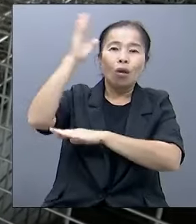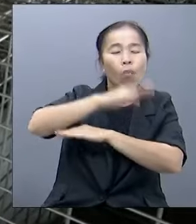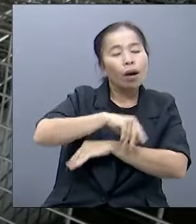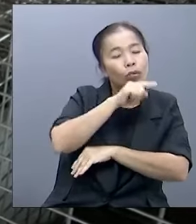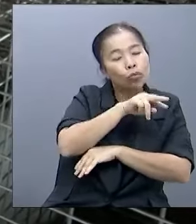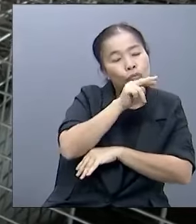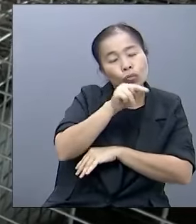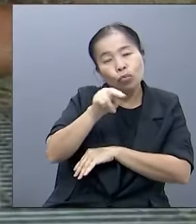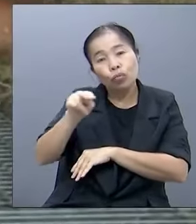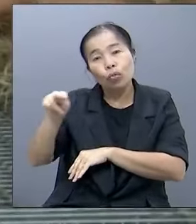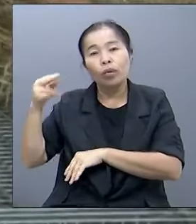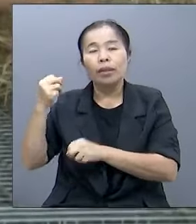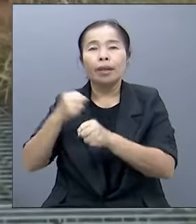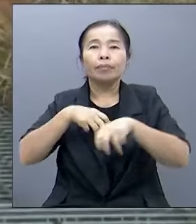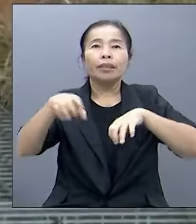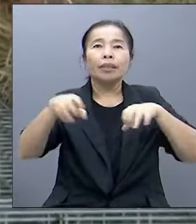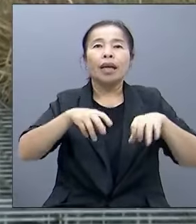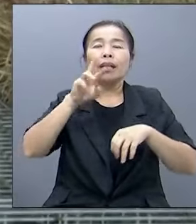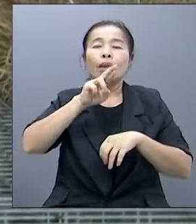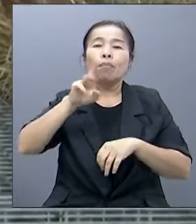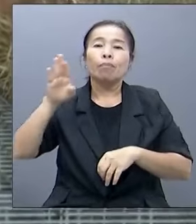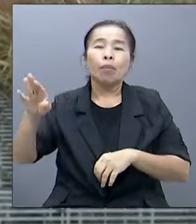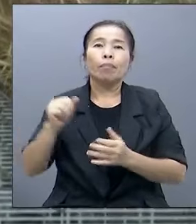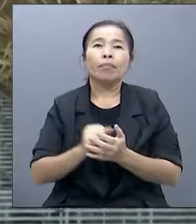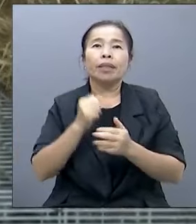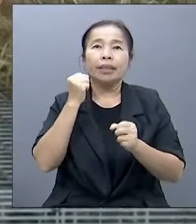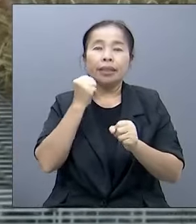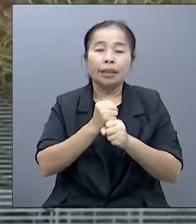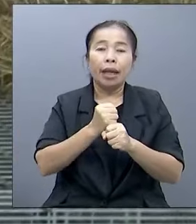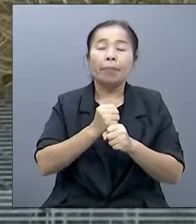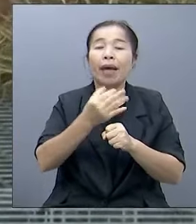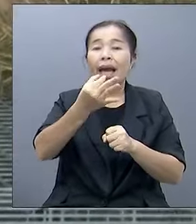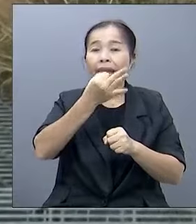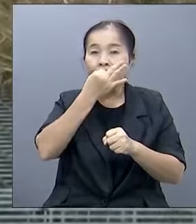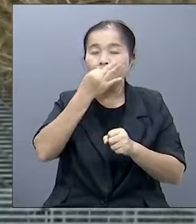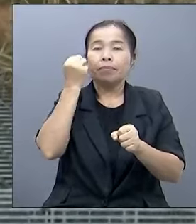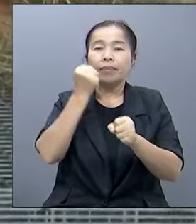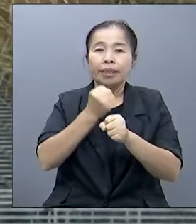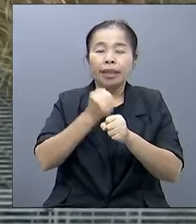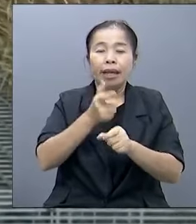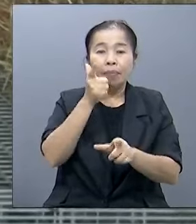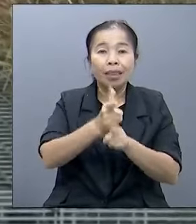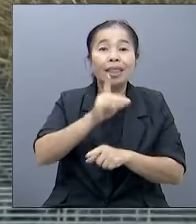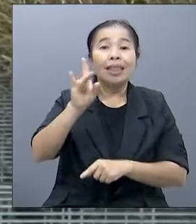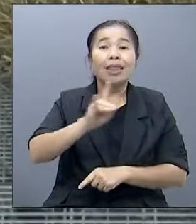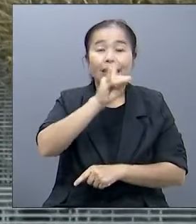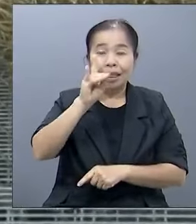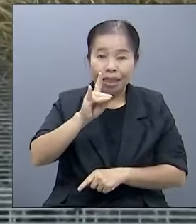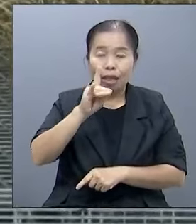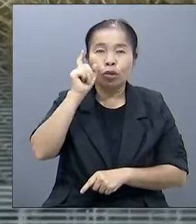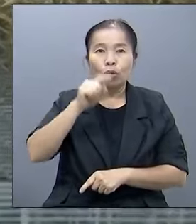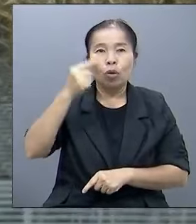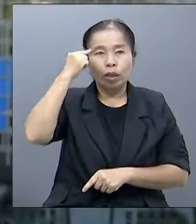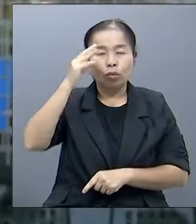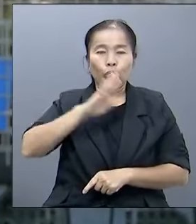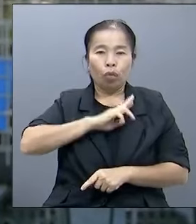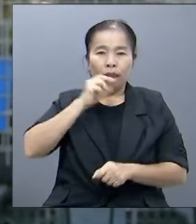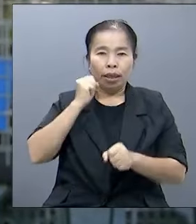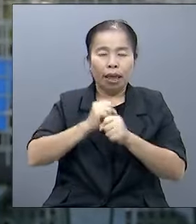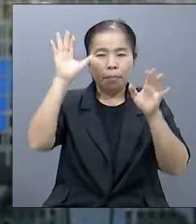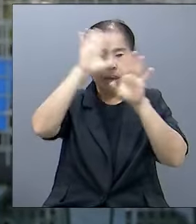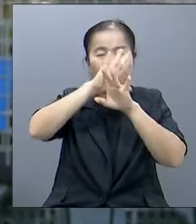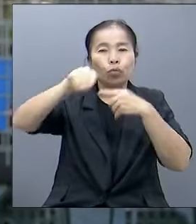จัดระบบค่อนข้างเป็นระเบียบการทำอาชีพเกษตรกรเราอย่ามองตัวเองเป็นเกษตรกรเราต้องมองตัวเองเป็นนักธุรกิจนะ